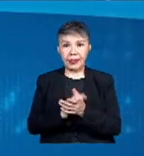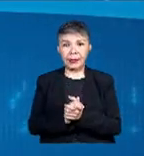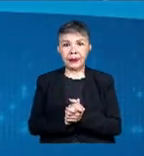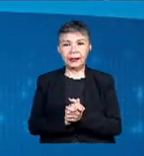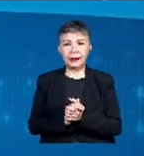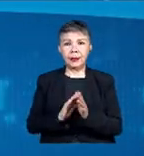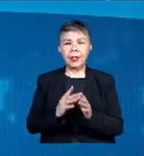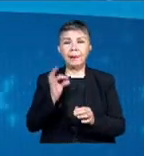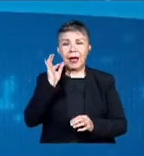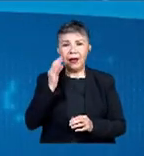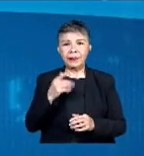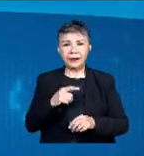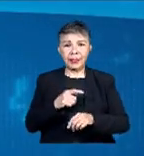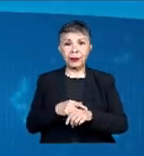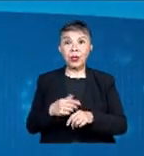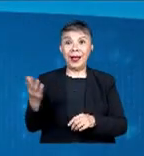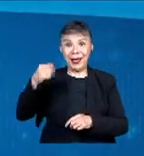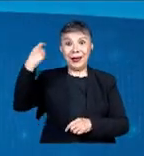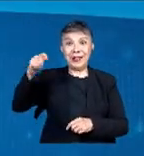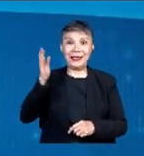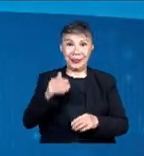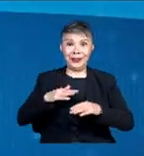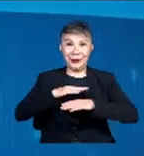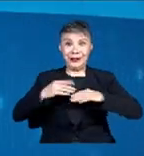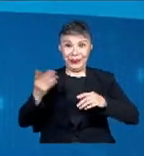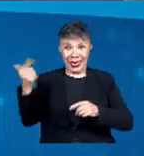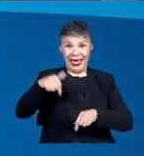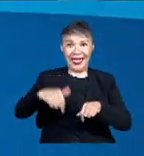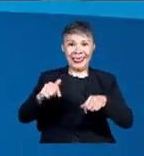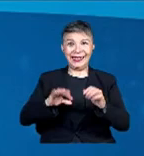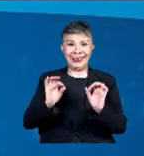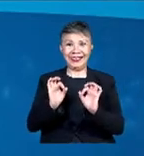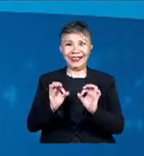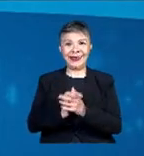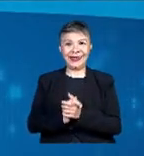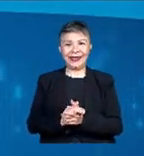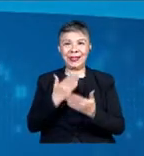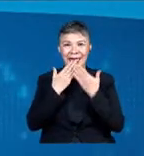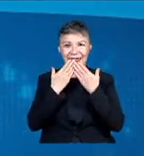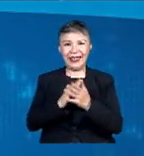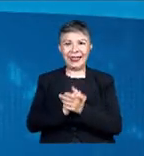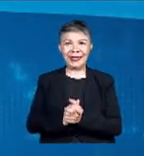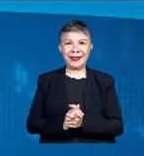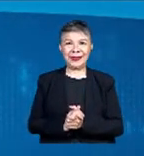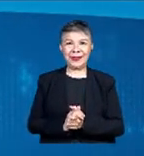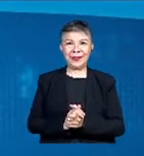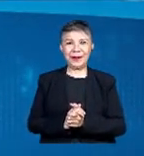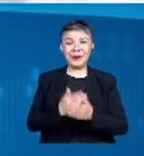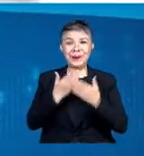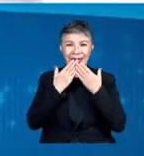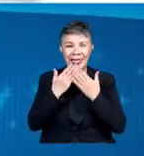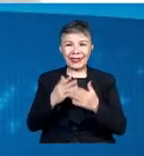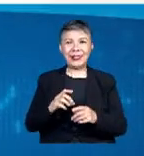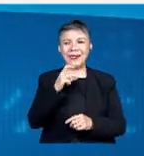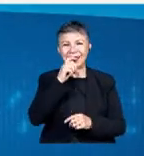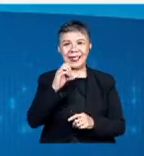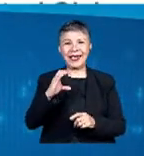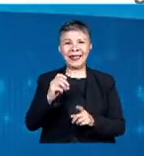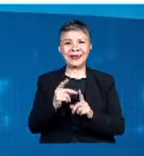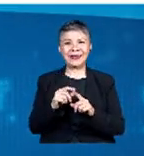pembuka, dan mohon maaf ini sudah hadir Bapak Mentora, bagaimana baik yang saya laporkan tadi. Terima kasih. Ya, terima kasih Pak